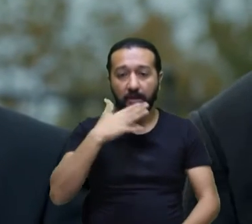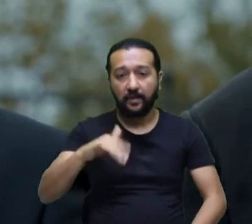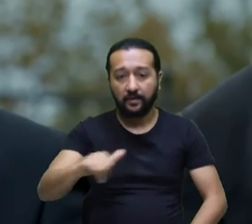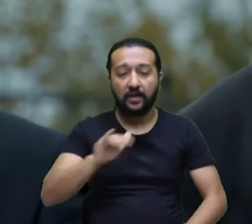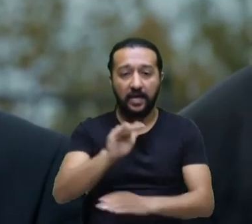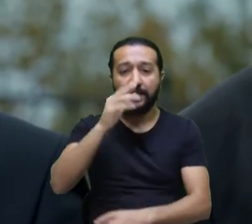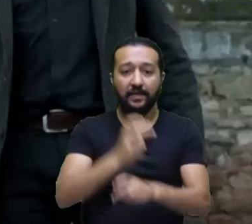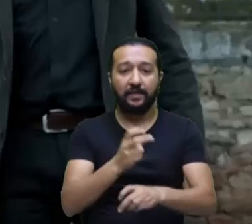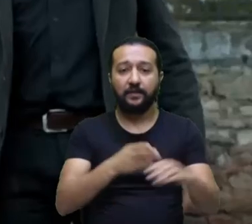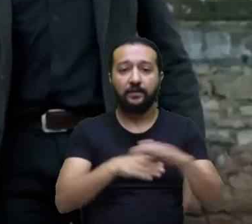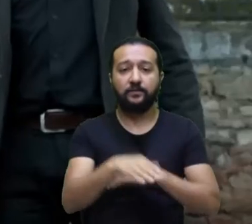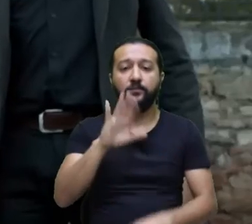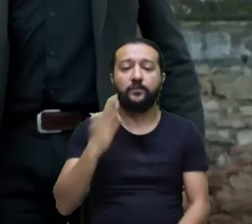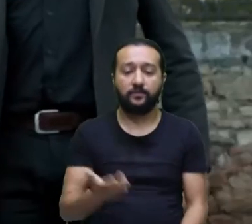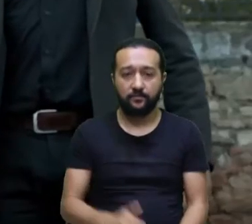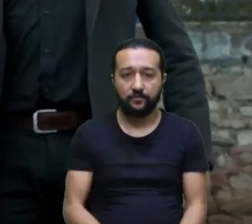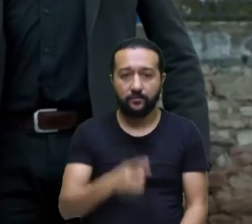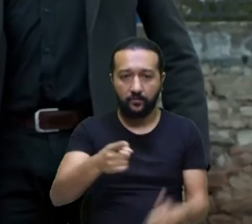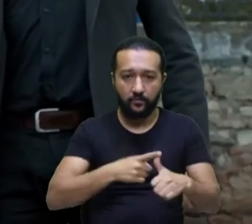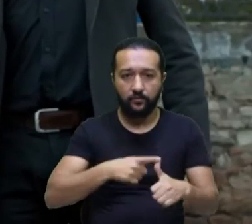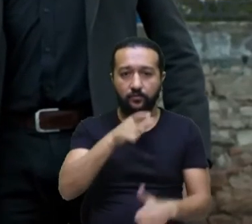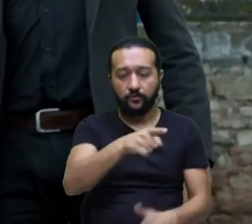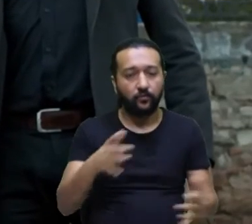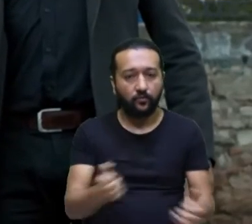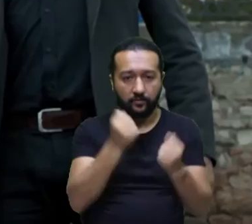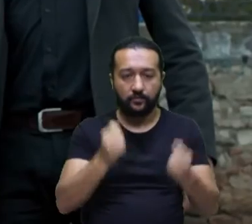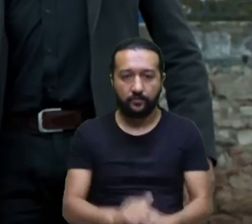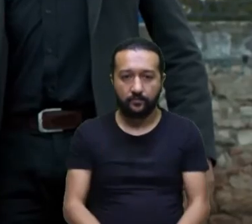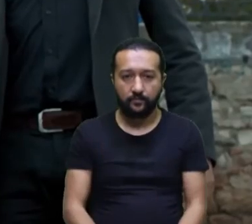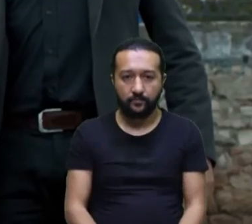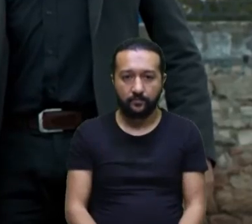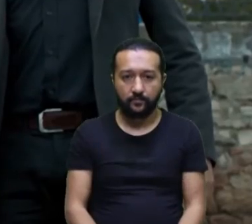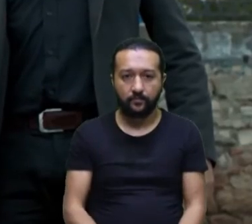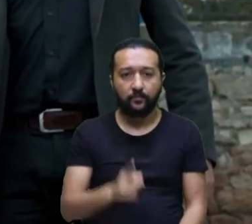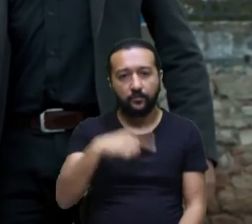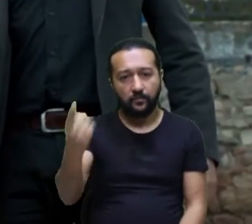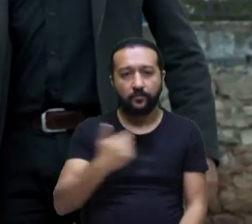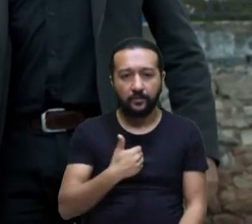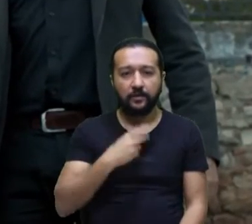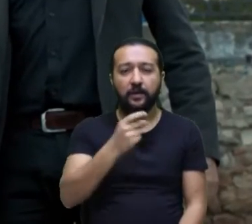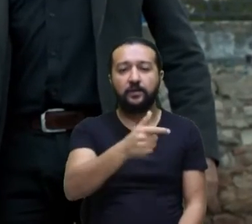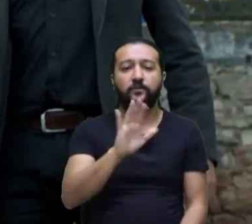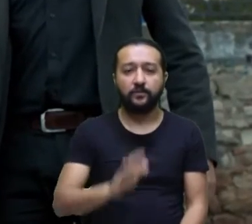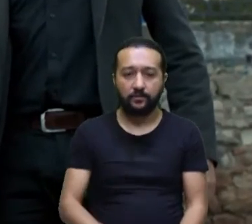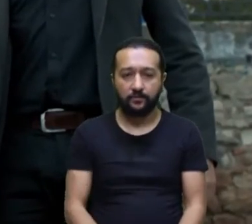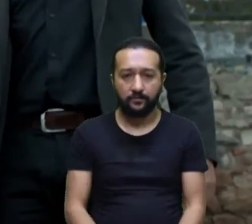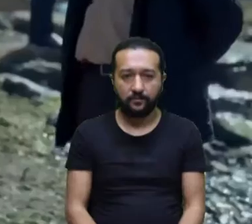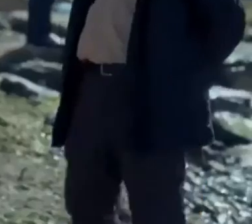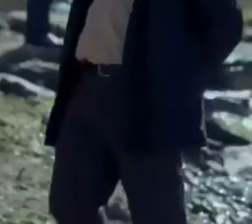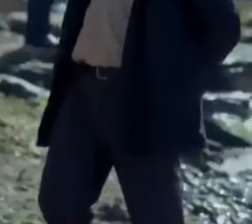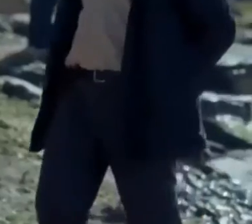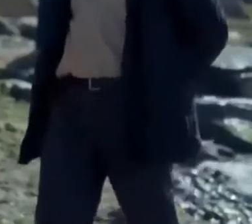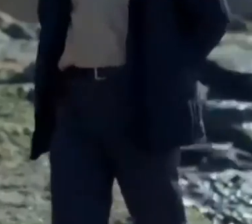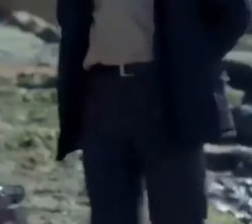Sahildekilerin hayatını tehlikeye atamayız. Önce onları kurtaralım. Öteki bizden kaçamaz. Cahit